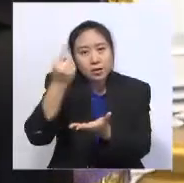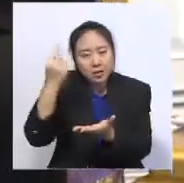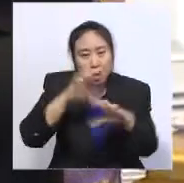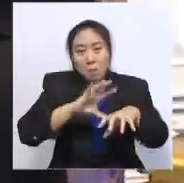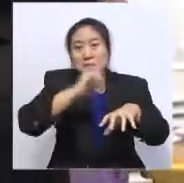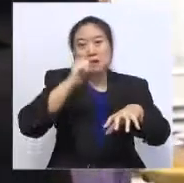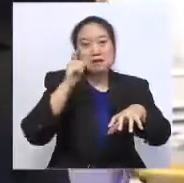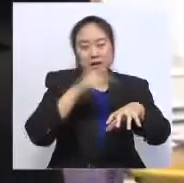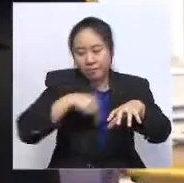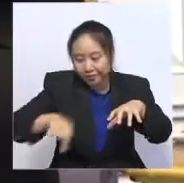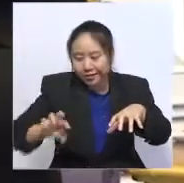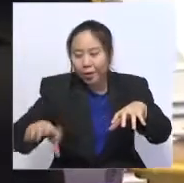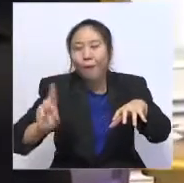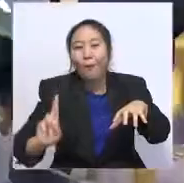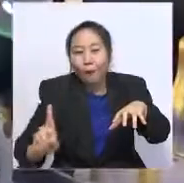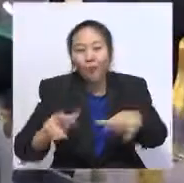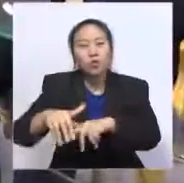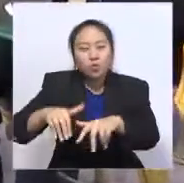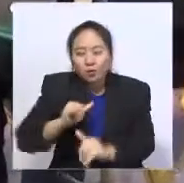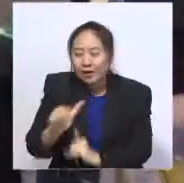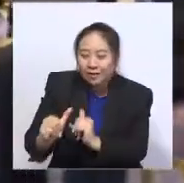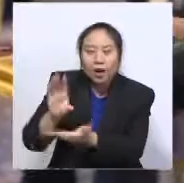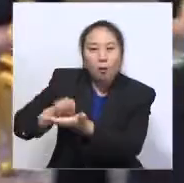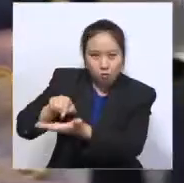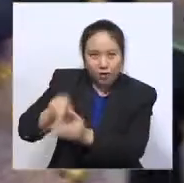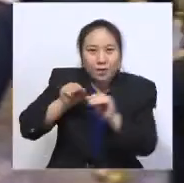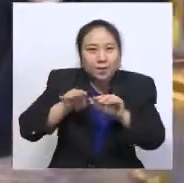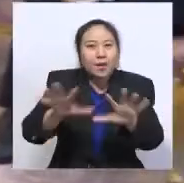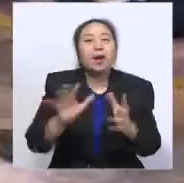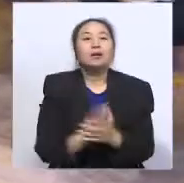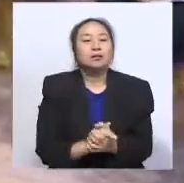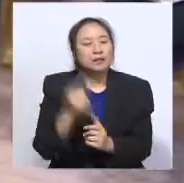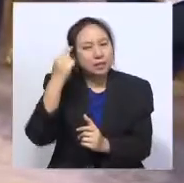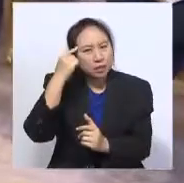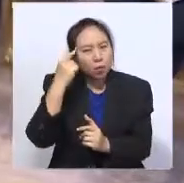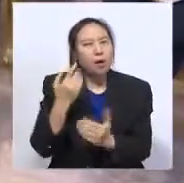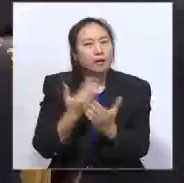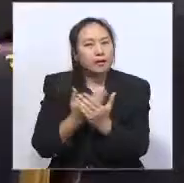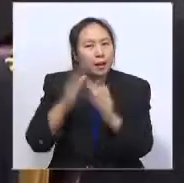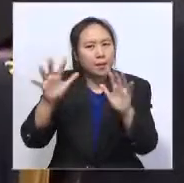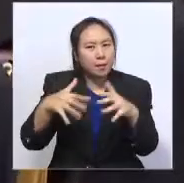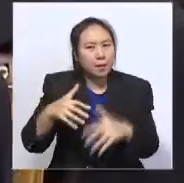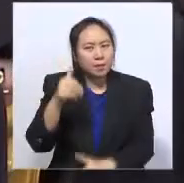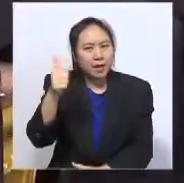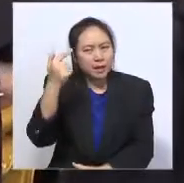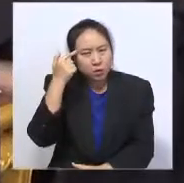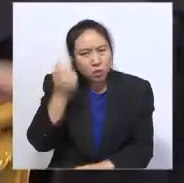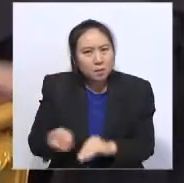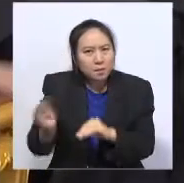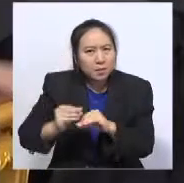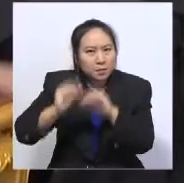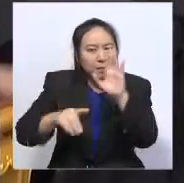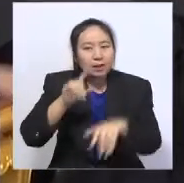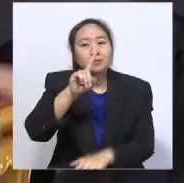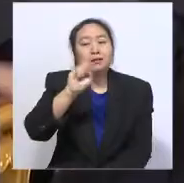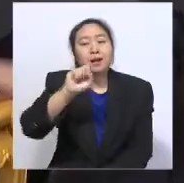องแล้วก็การท่องเที่ยวชุมชนด้วยนะครับซึ่งคาดว่ารายได้จากธุรกิจ e-commerce นะครับภาพรวมของเรานะครับน่าจะเติบโตกว่า 100,000 ล้